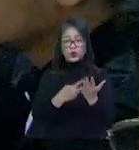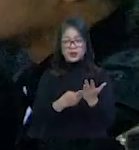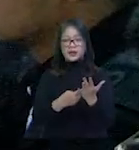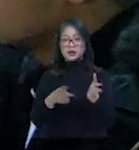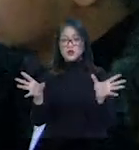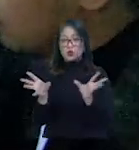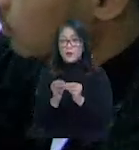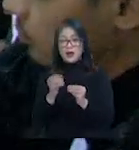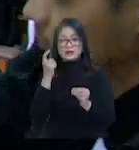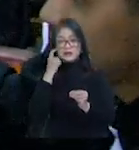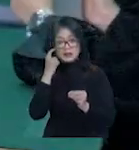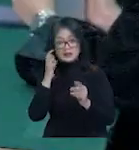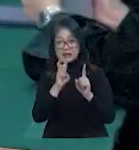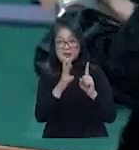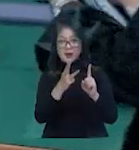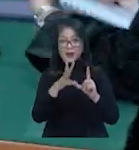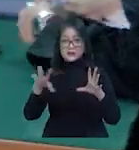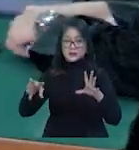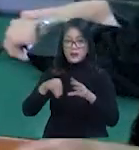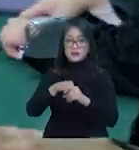saksi dan beberapa alat bukti lainnya.